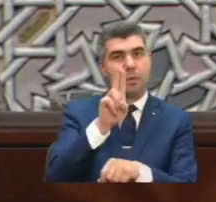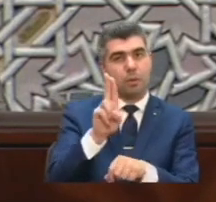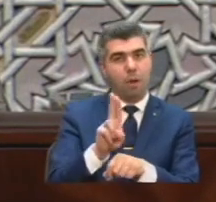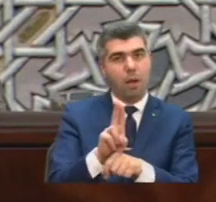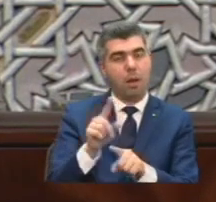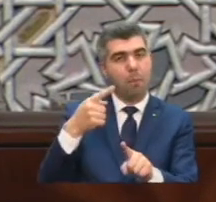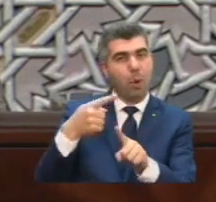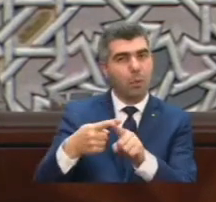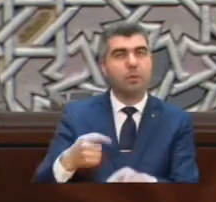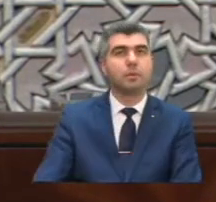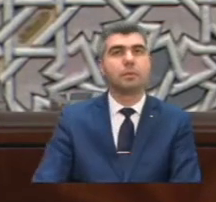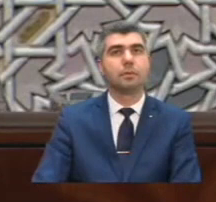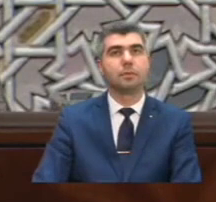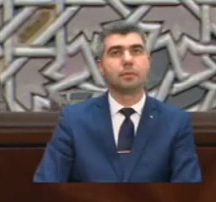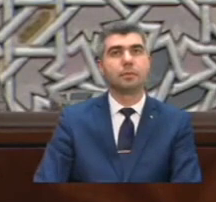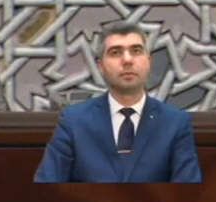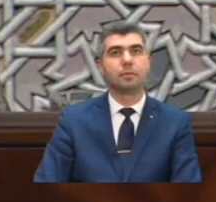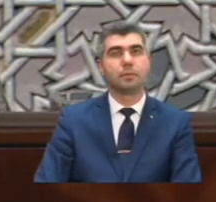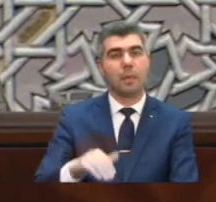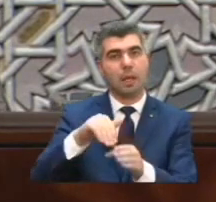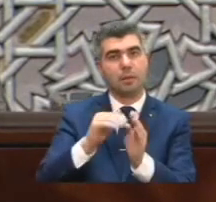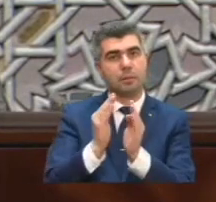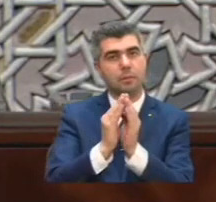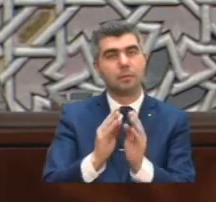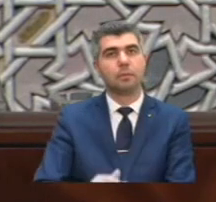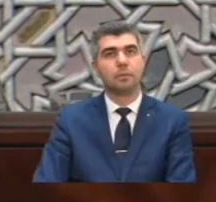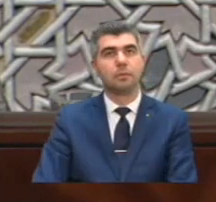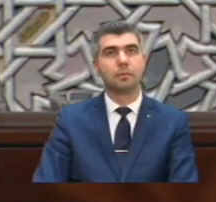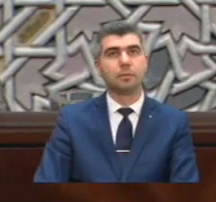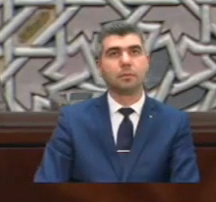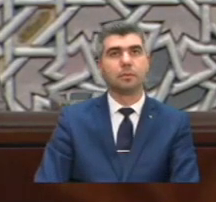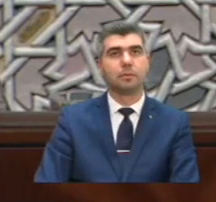تعقيب إضافي في الموضوع؟ العدالة والتنمية.